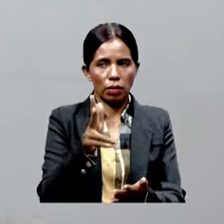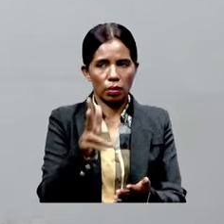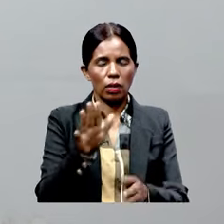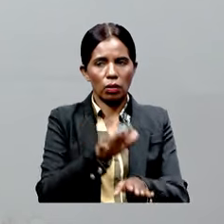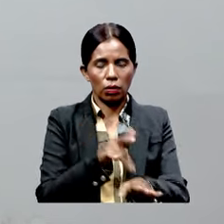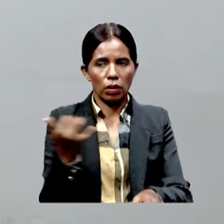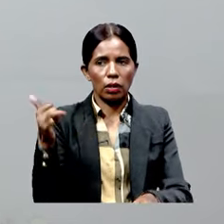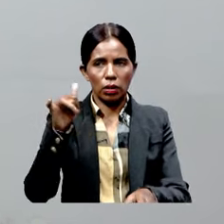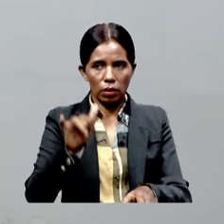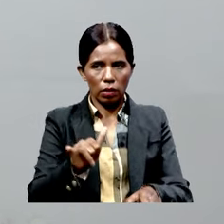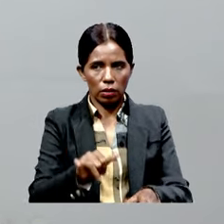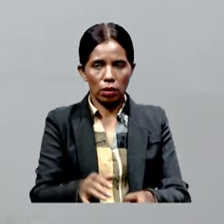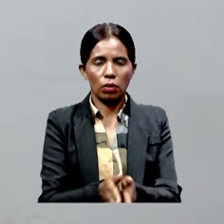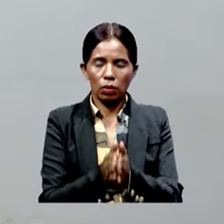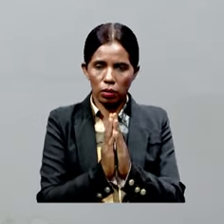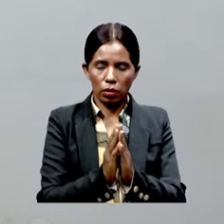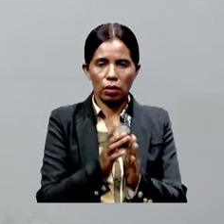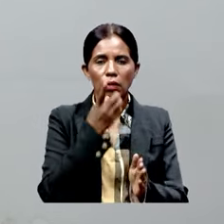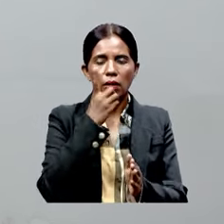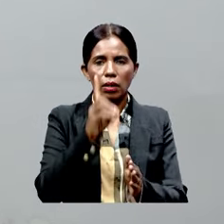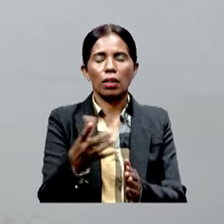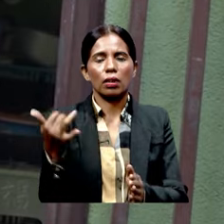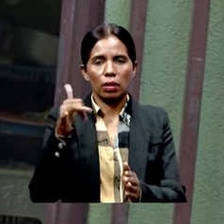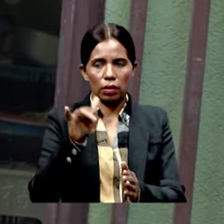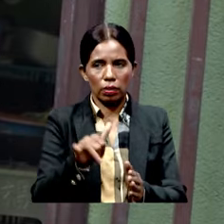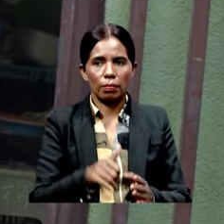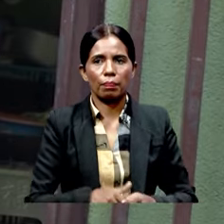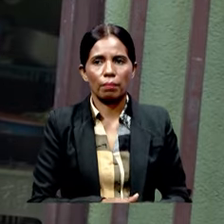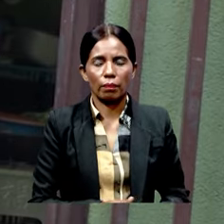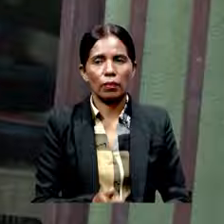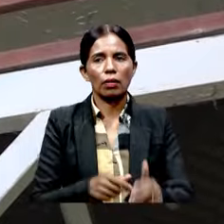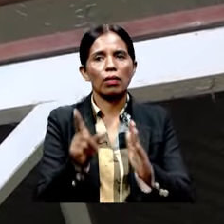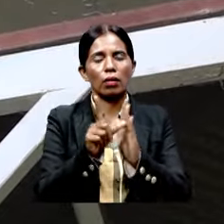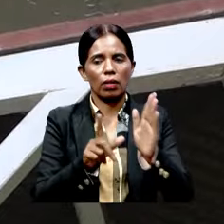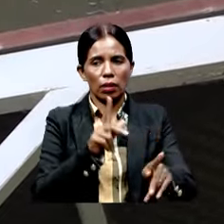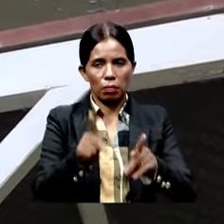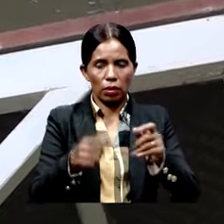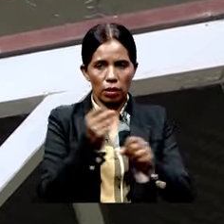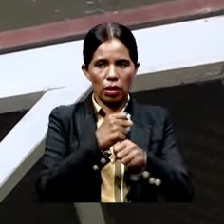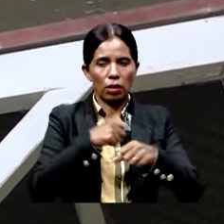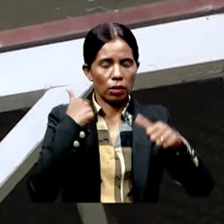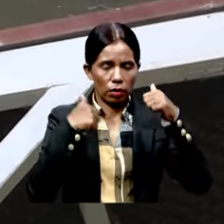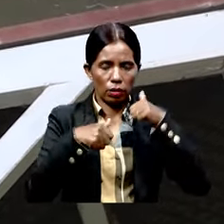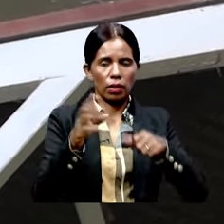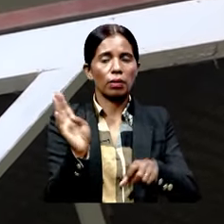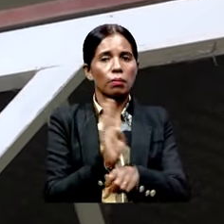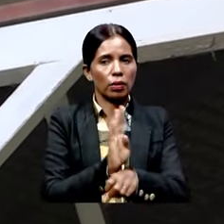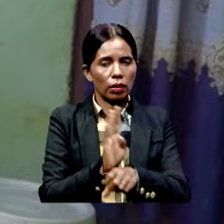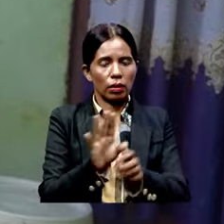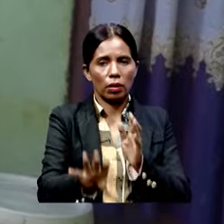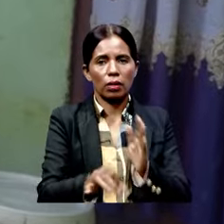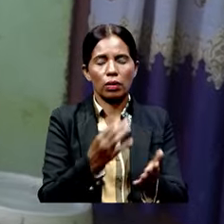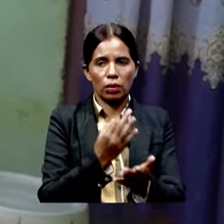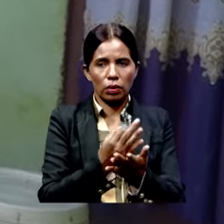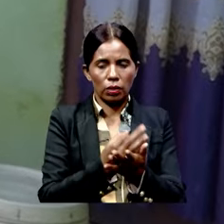sira tamane husu atu mai declara sira nini activities. Tuir lei sidadaun nebe halu atividade negosiu, no hetan rendimento